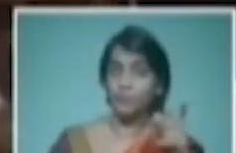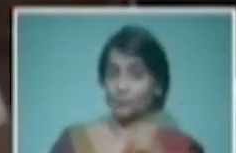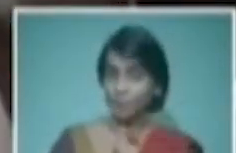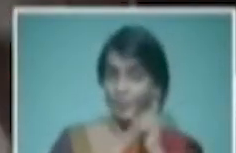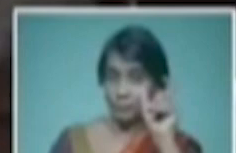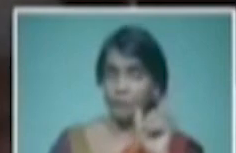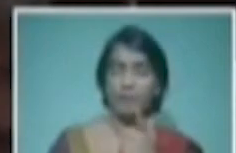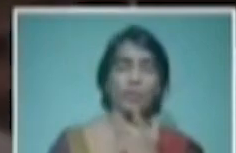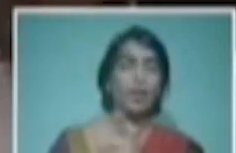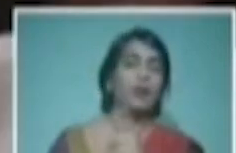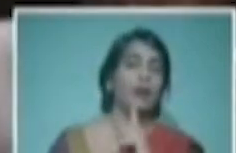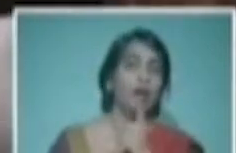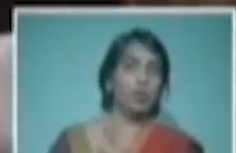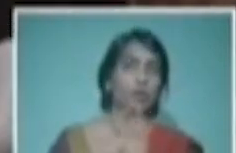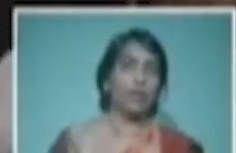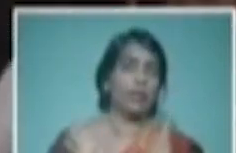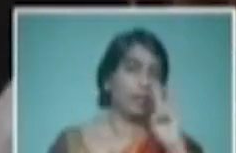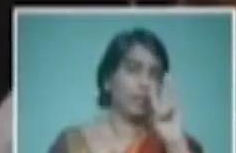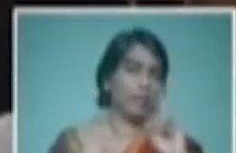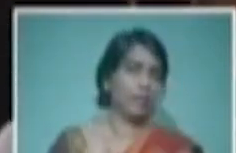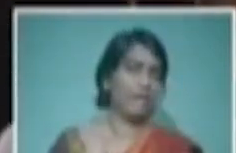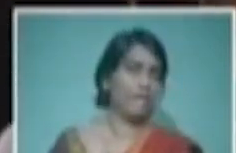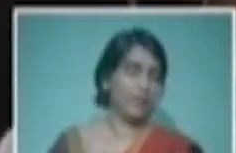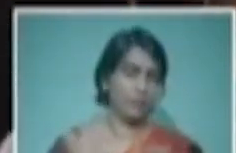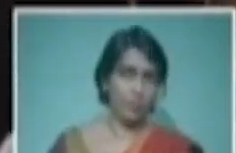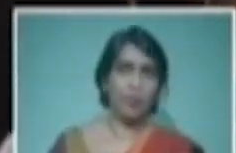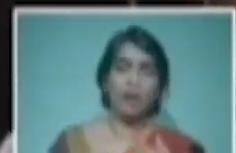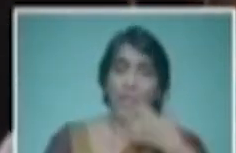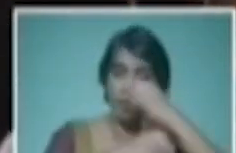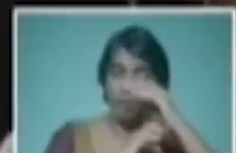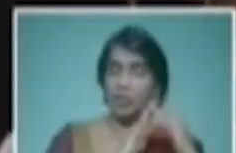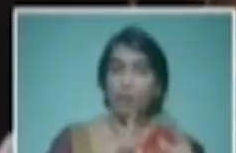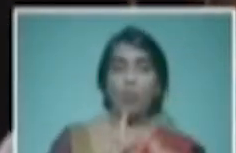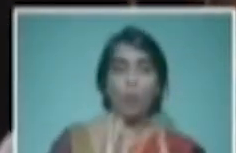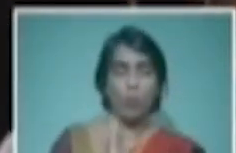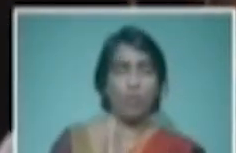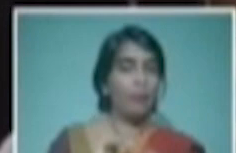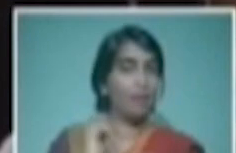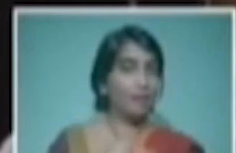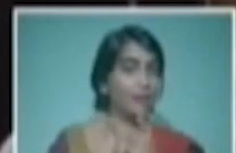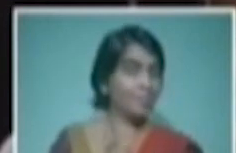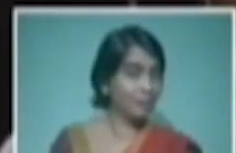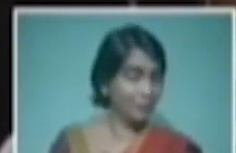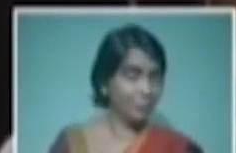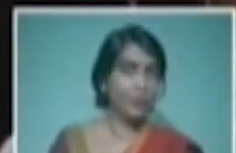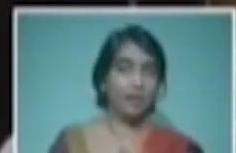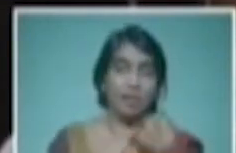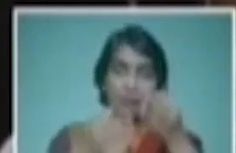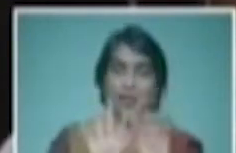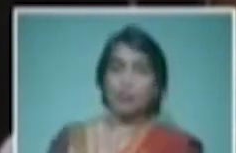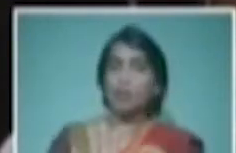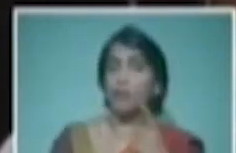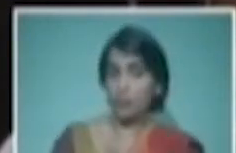පුරප්පාඩු 35ක්ද පවතී. විද්‍යාපීඨ මගින් අපොස සාමාන්‍ය පෙළ ශිල්ප කලා විෂය සඳහා ප්‍රමාණවත් පරිදි ගුරුවරු පුහුණු කිරීමක් සිදු